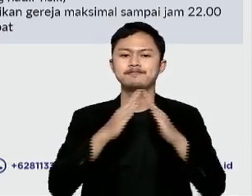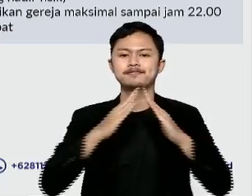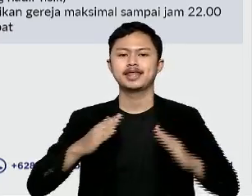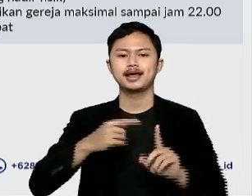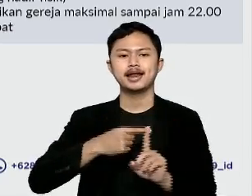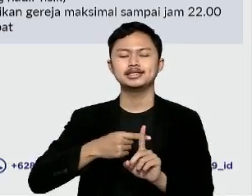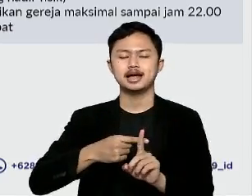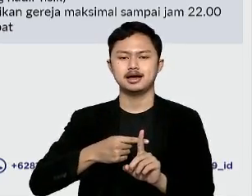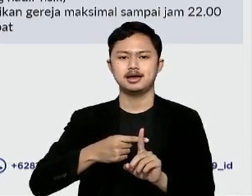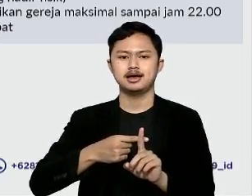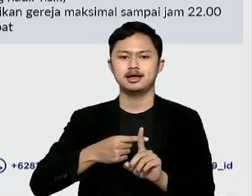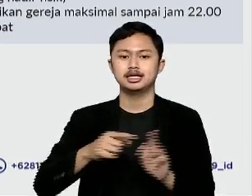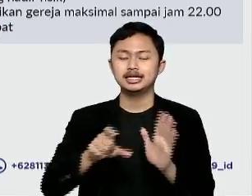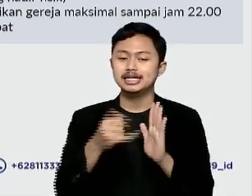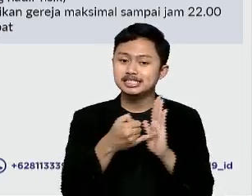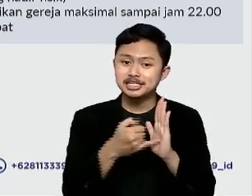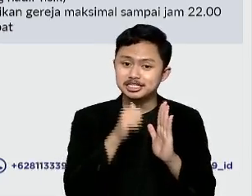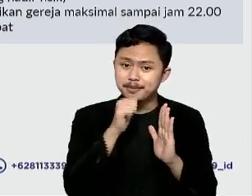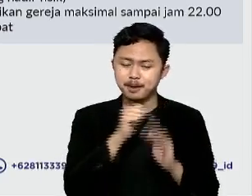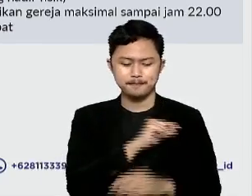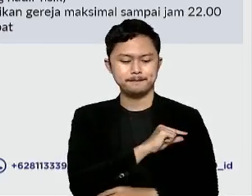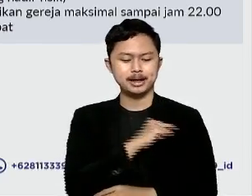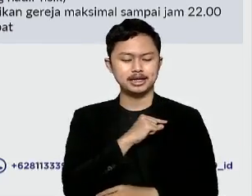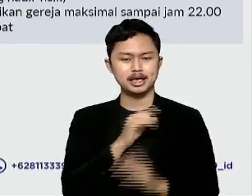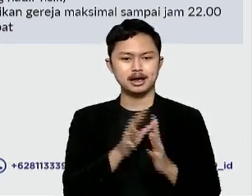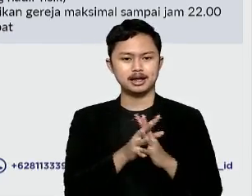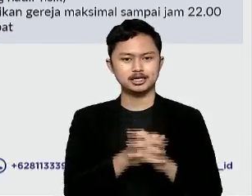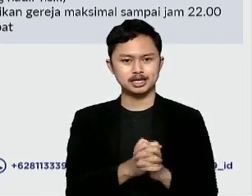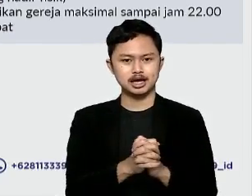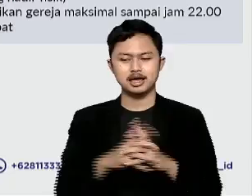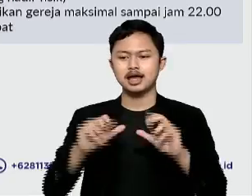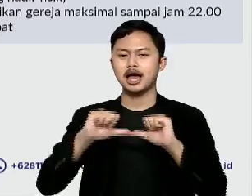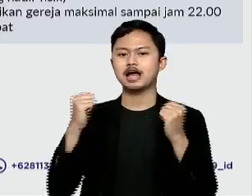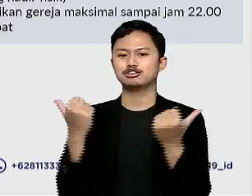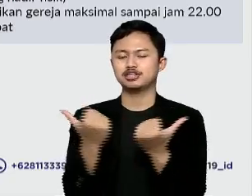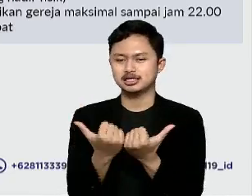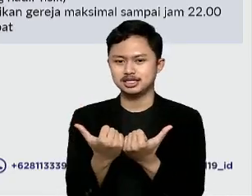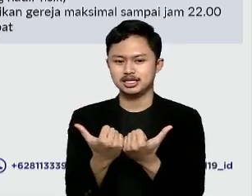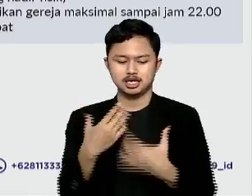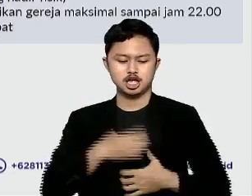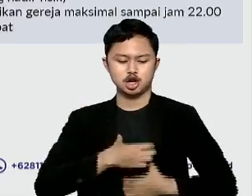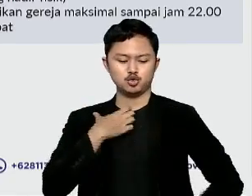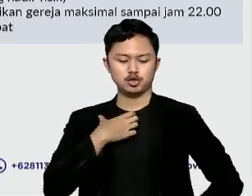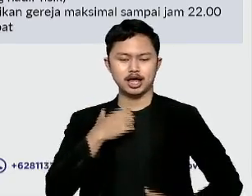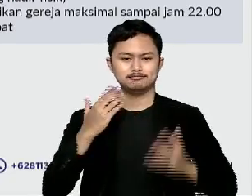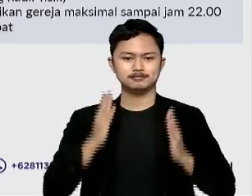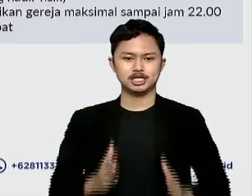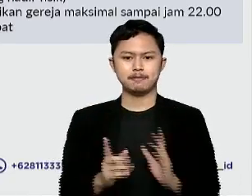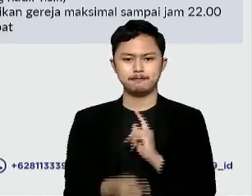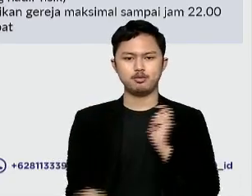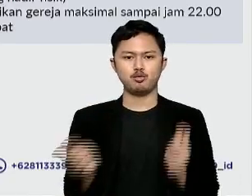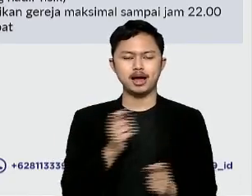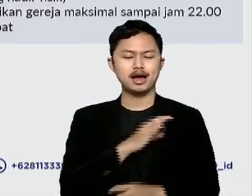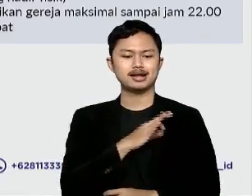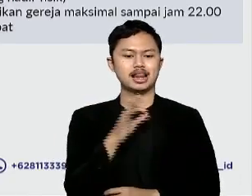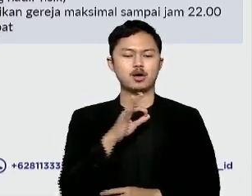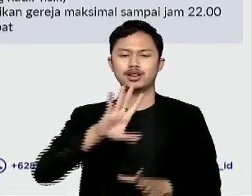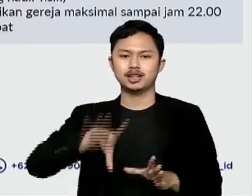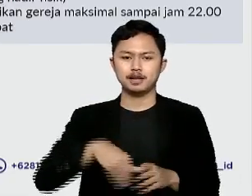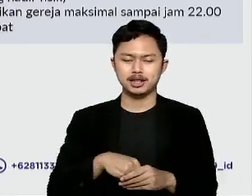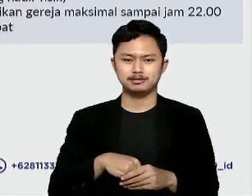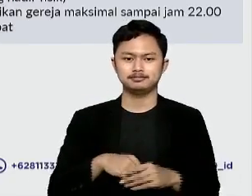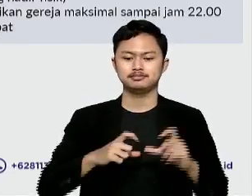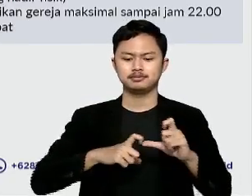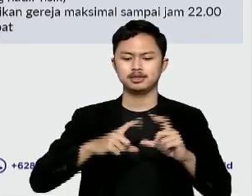pengelola gereja, asosiasi persekutuan gereja, duta perubahan perilaku maupun relawan. Tugas